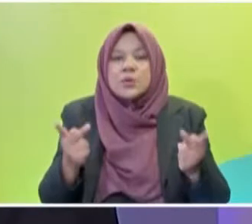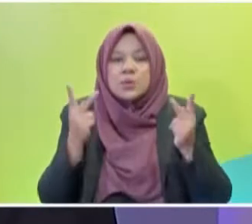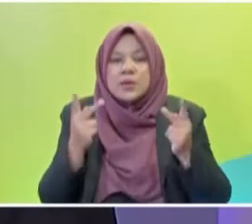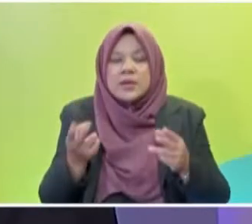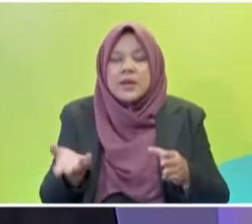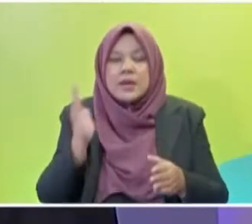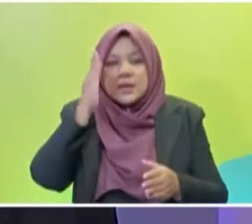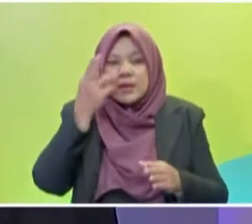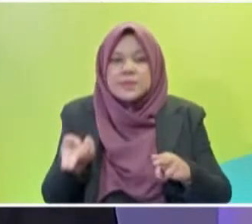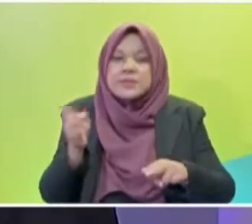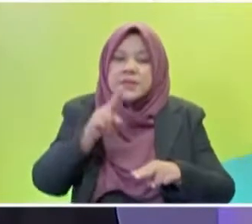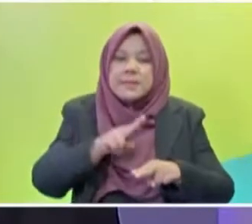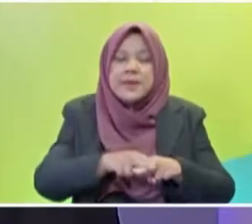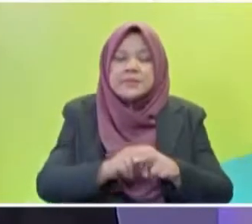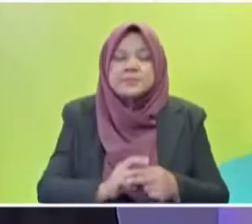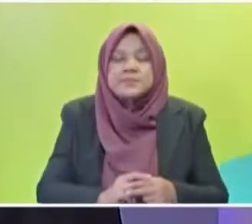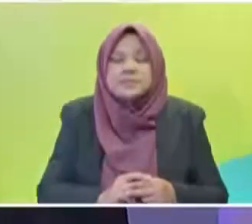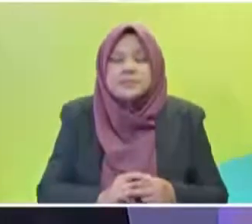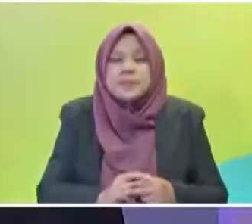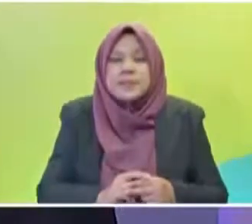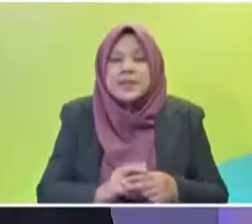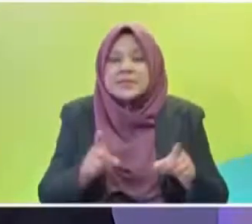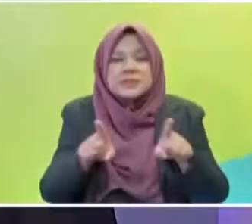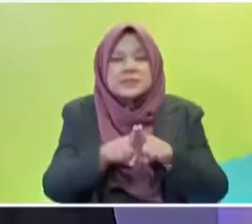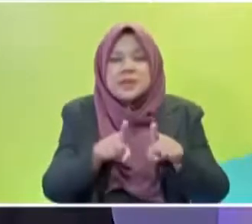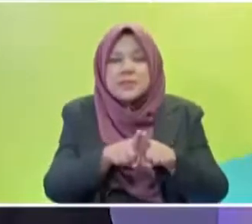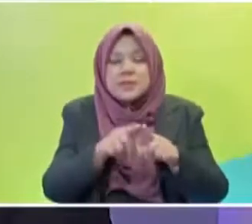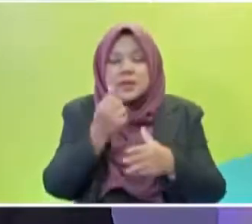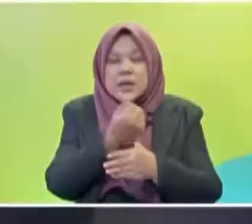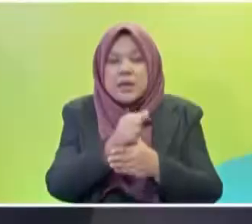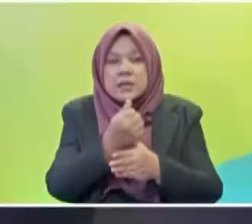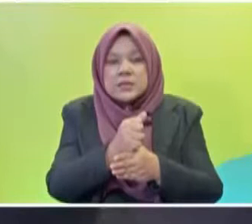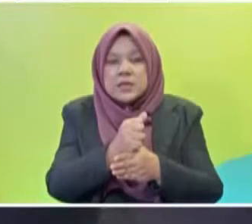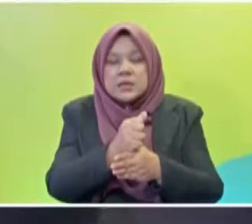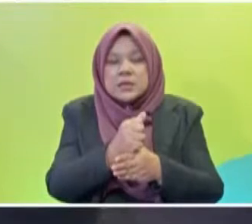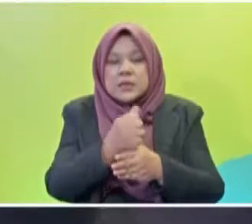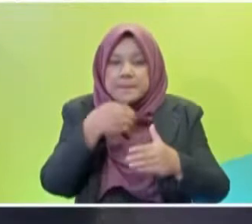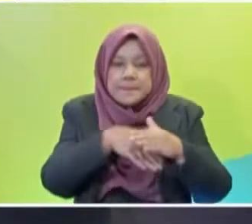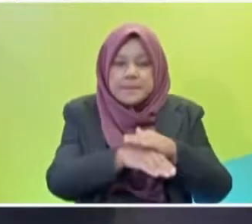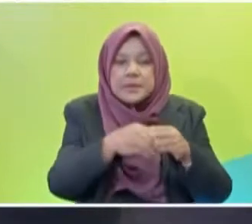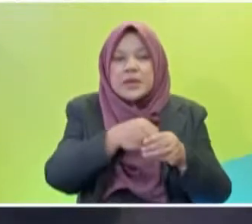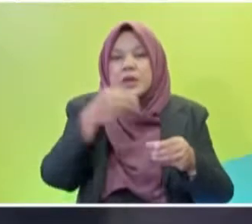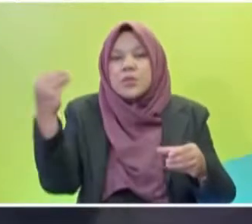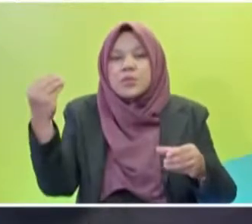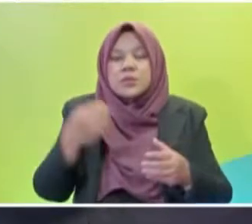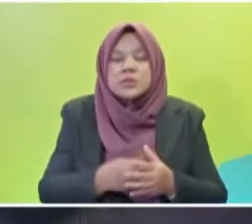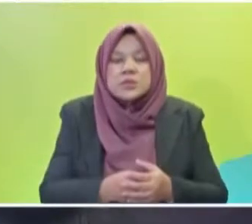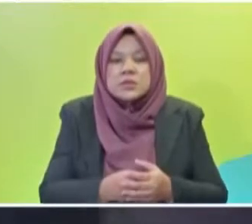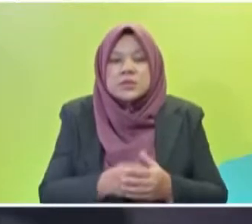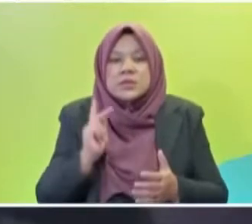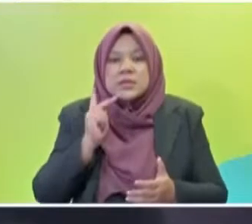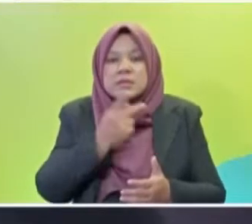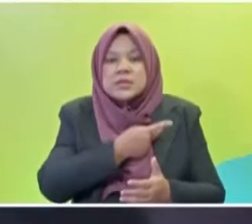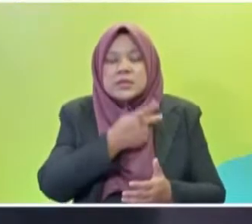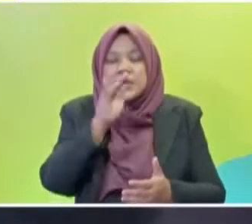meningkat. Okey. So dia adalah sama di antara input dengan output. Kita yang buat